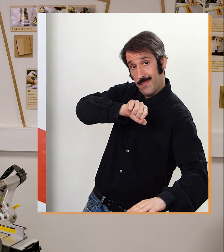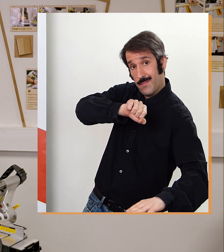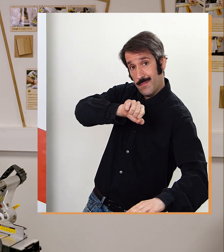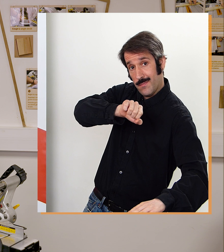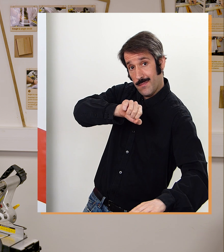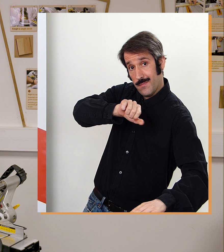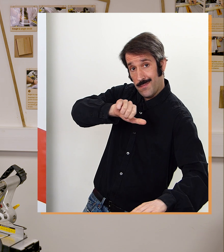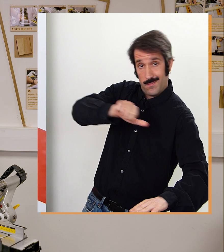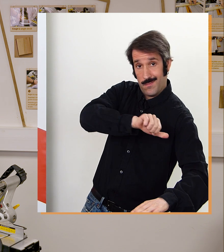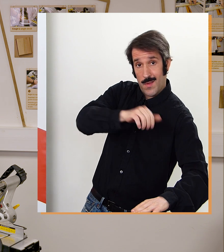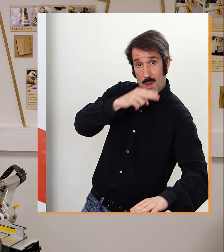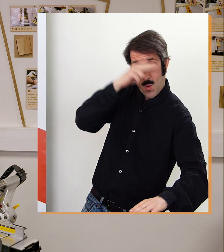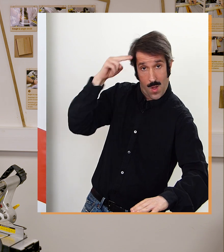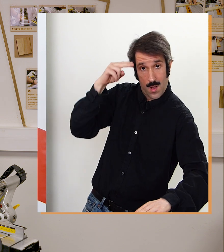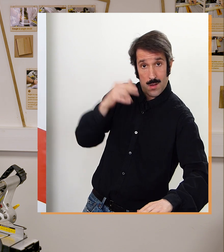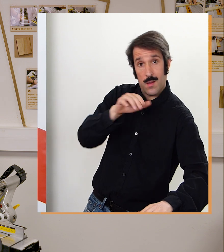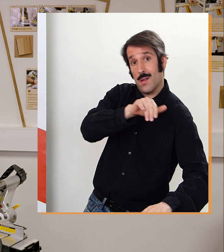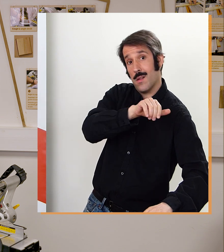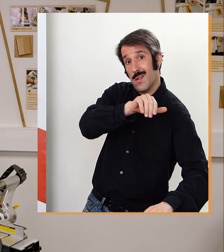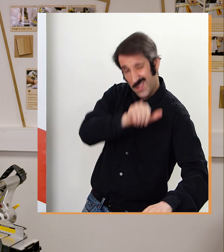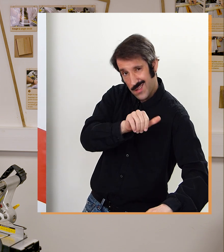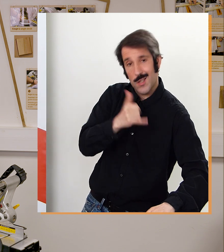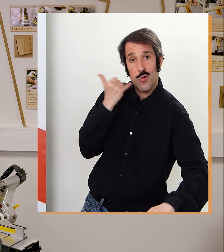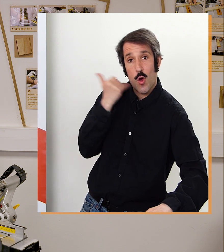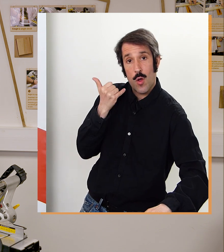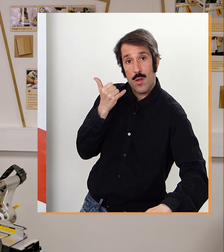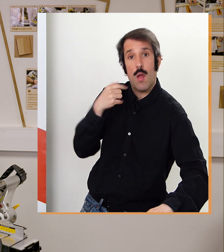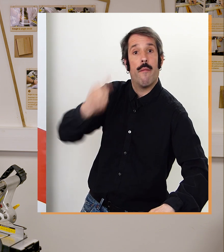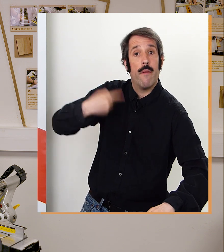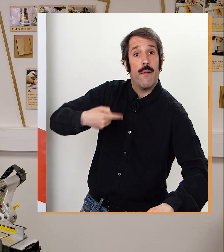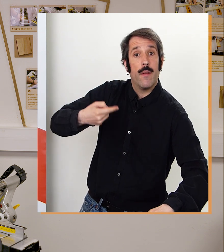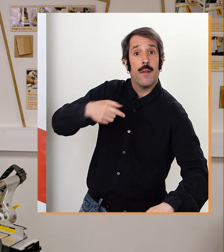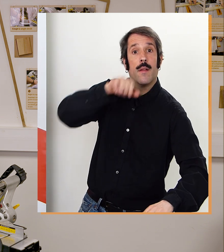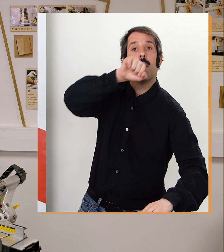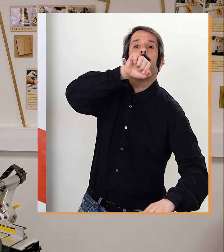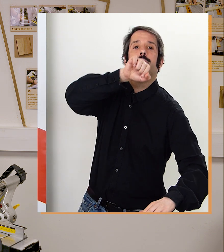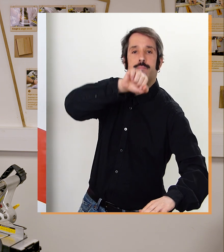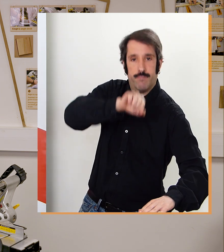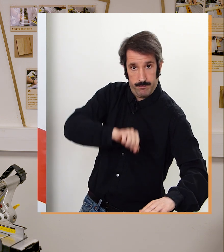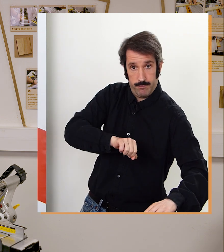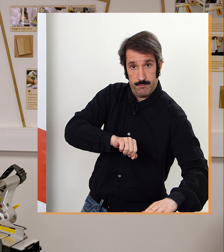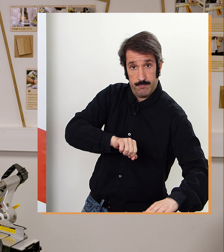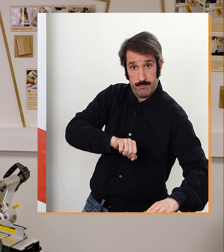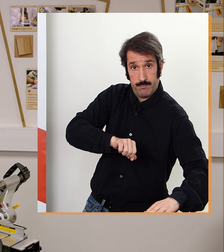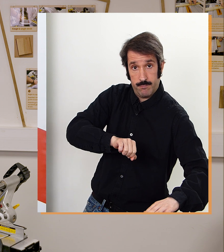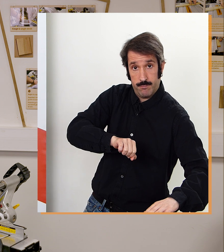vers soi. Gâchette noire, gâchette jaune pour la mise en route. On descend la